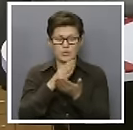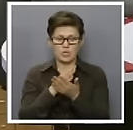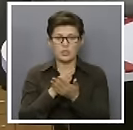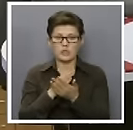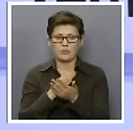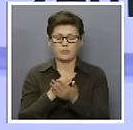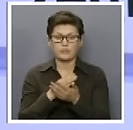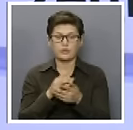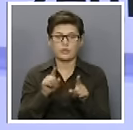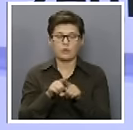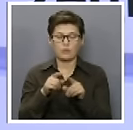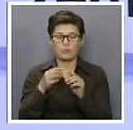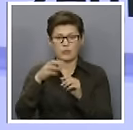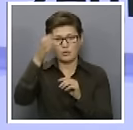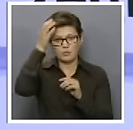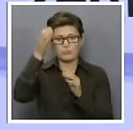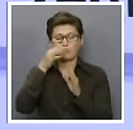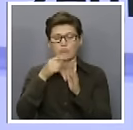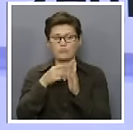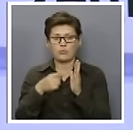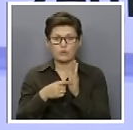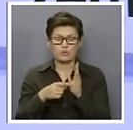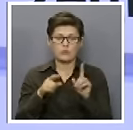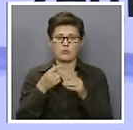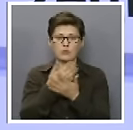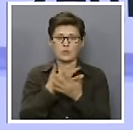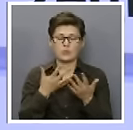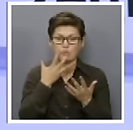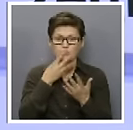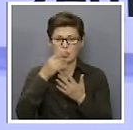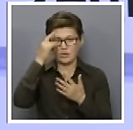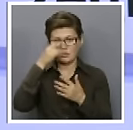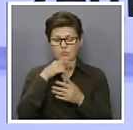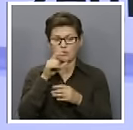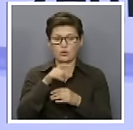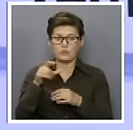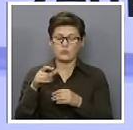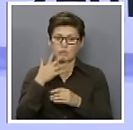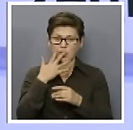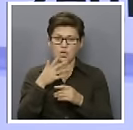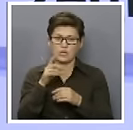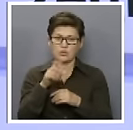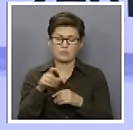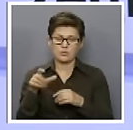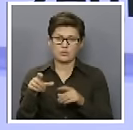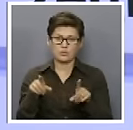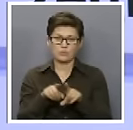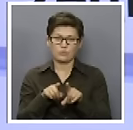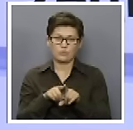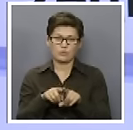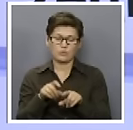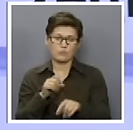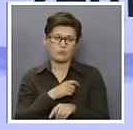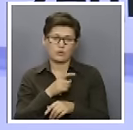Және біліммен бөлісу, тәжірибемен бөлісу әртүрлі біздің өзіміздің Қазақстанның азаматтары шетелдің азаматтарына анау мастер-класс